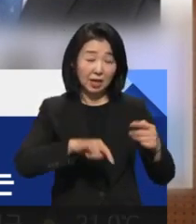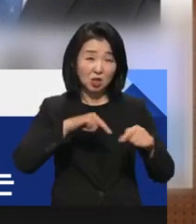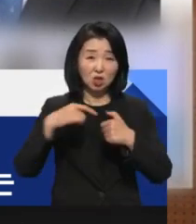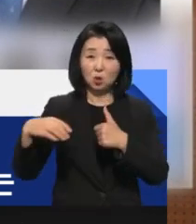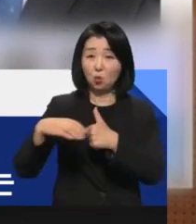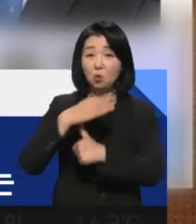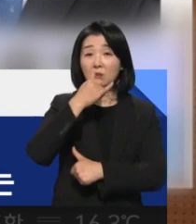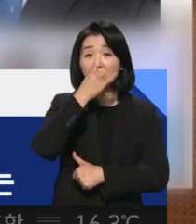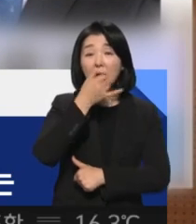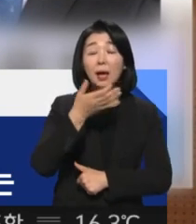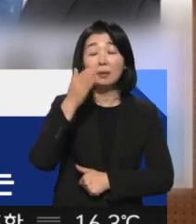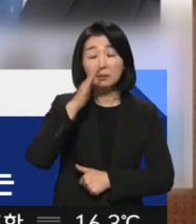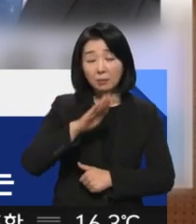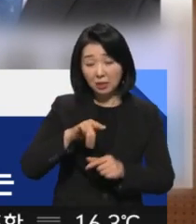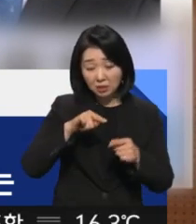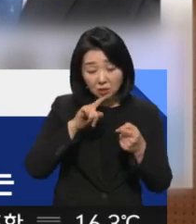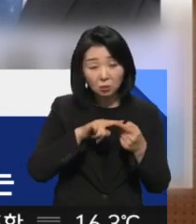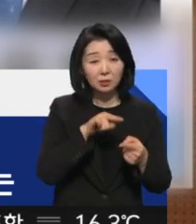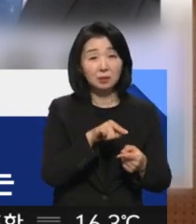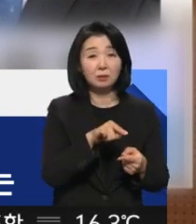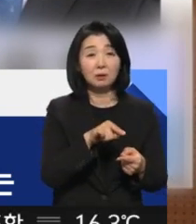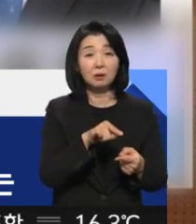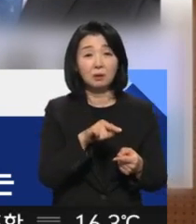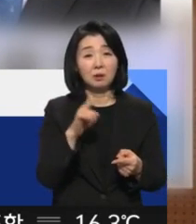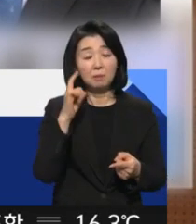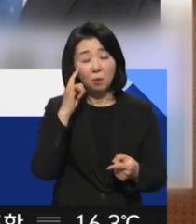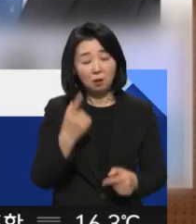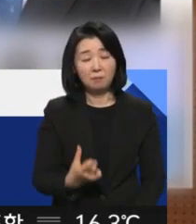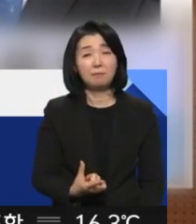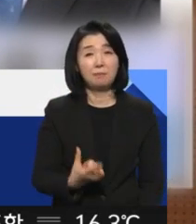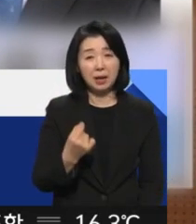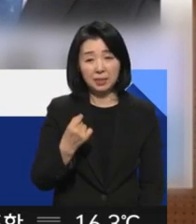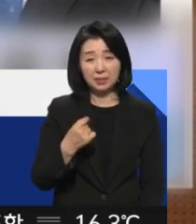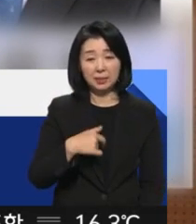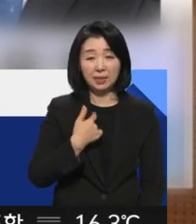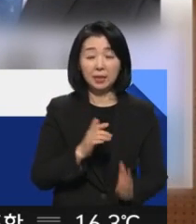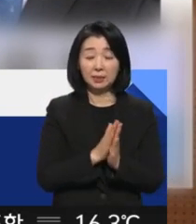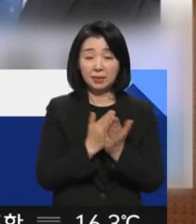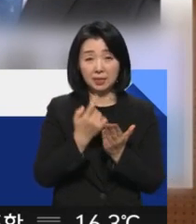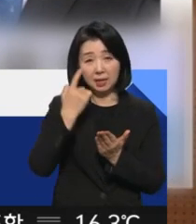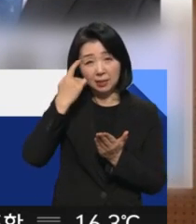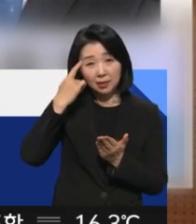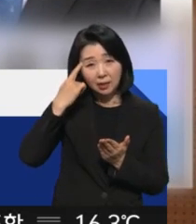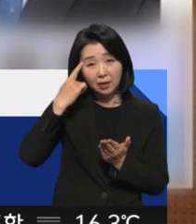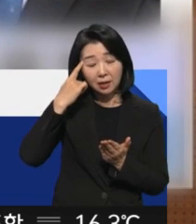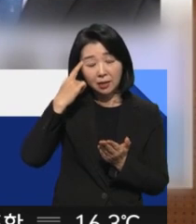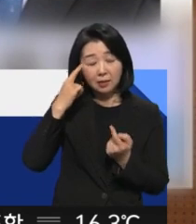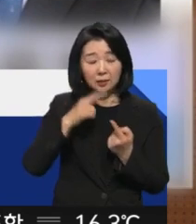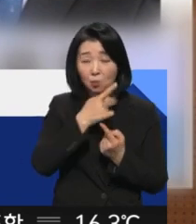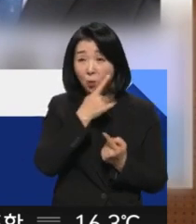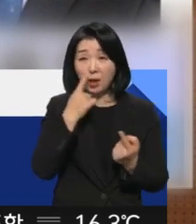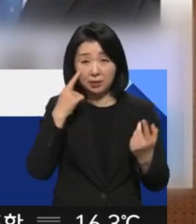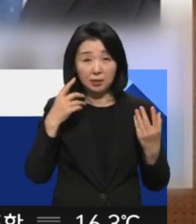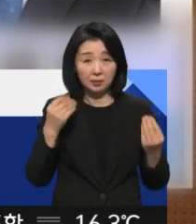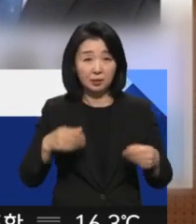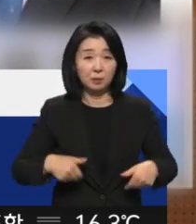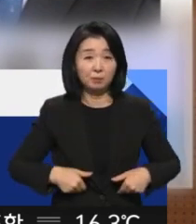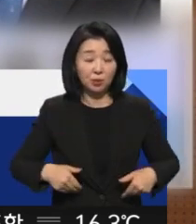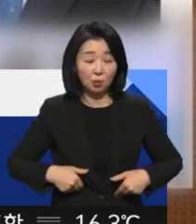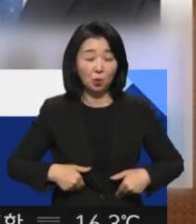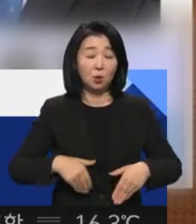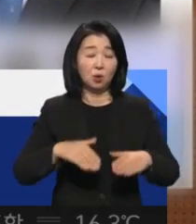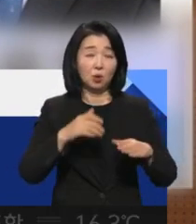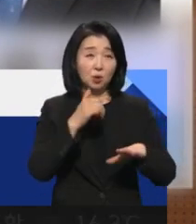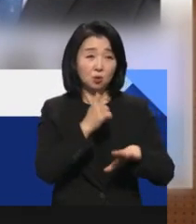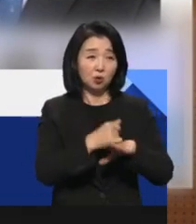있지만 그래서 이 부분에 대해서는 신속하게 당사자의 의사를 확인해서 복당 절차를